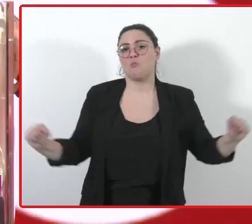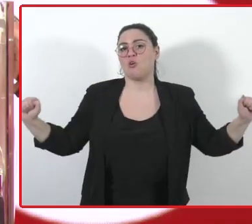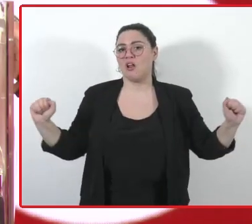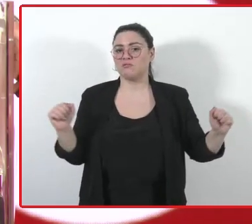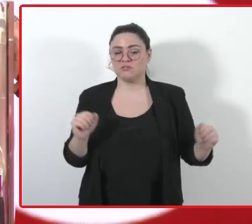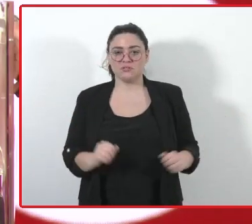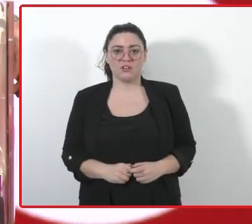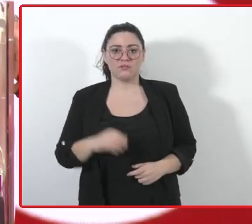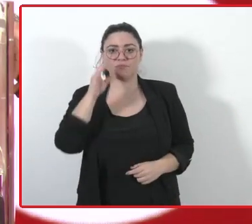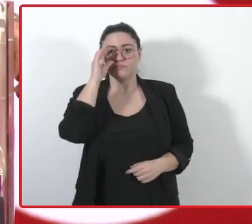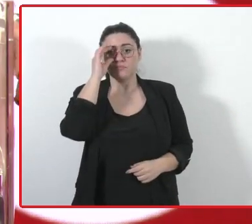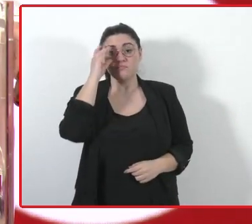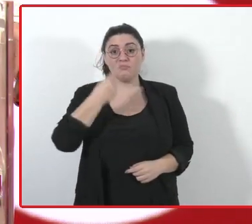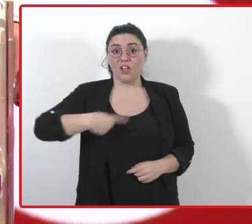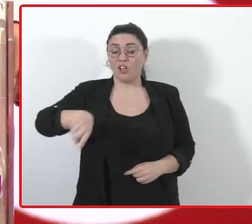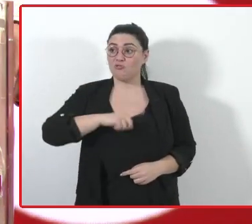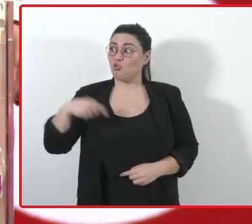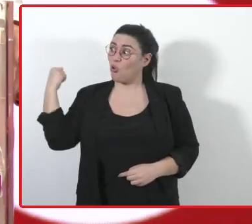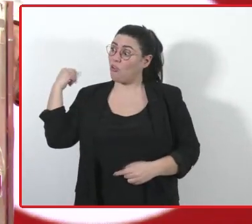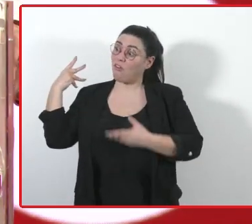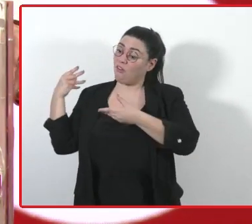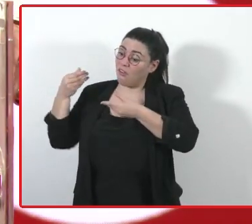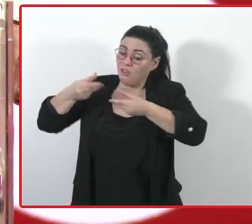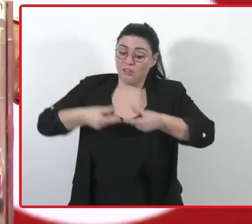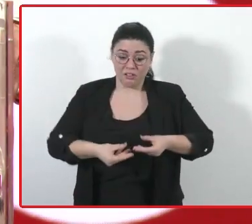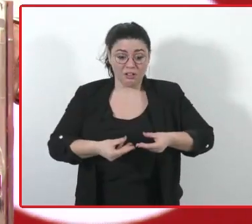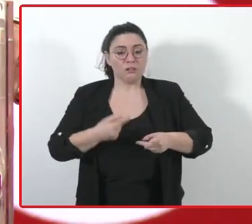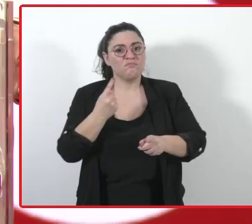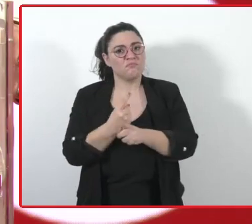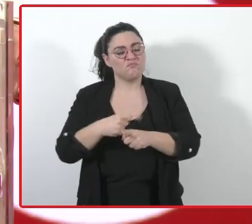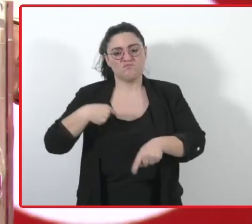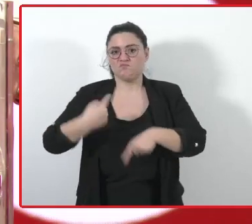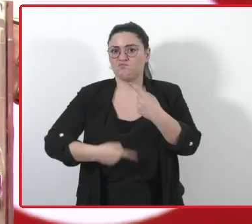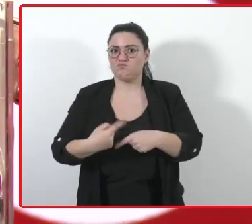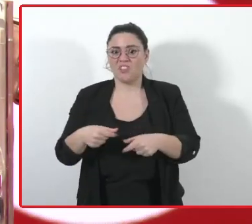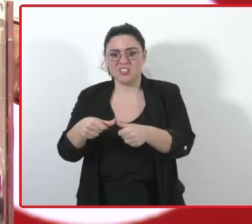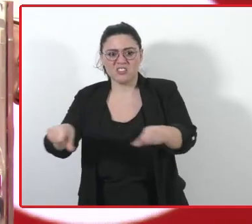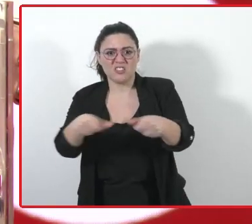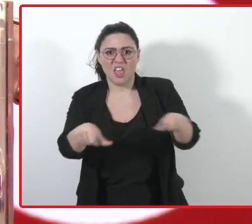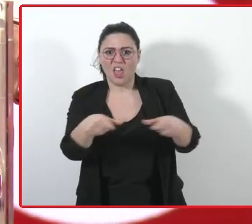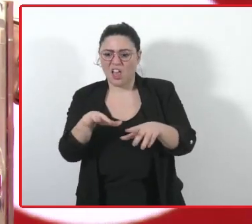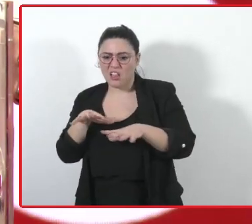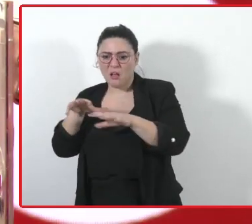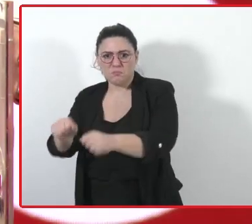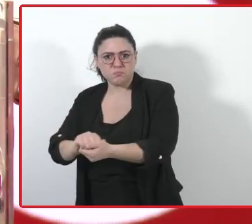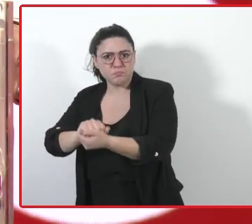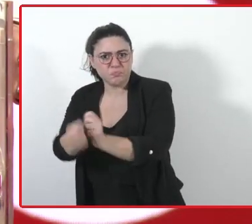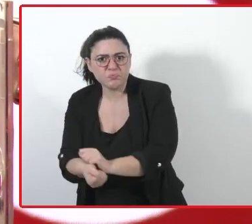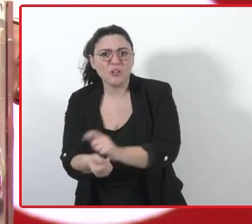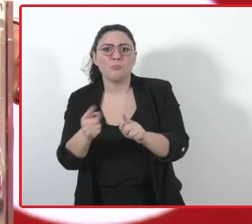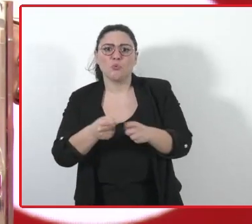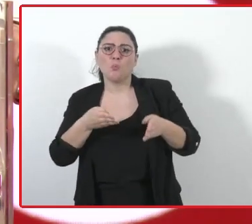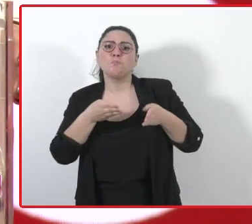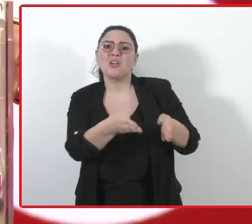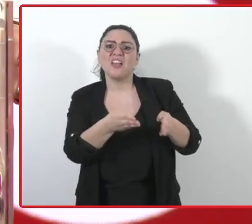eredi oggi come Allora subiamo gli attacchi alle nostre sedi e le minacce ai nostri dirigenti perché